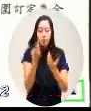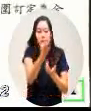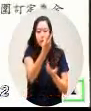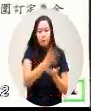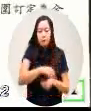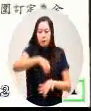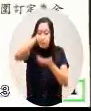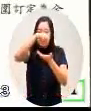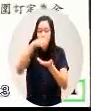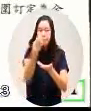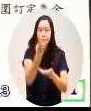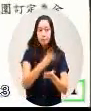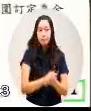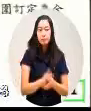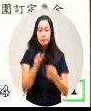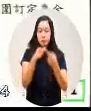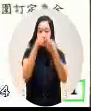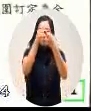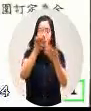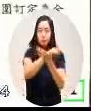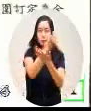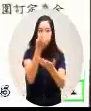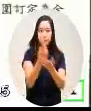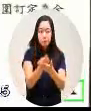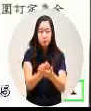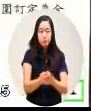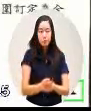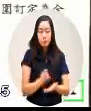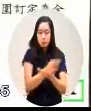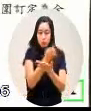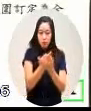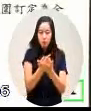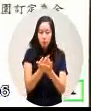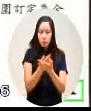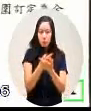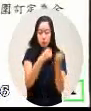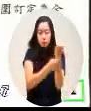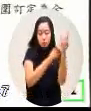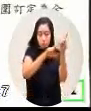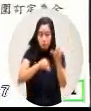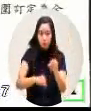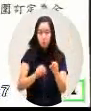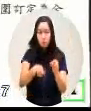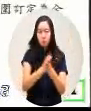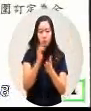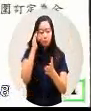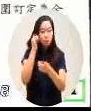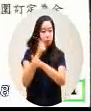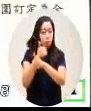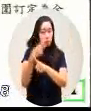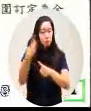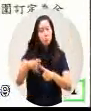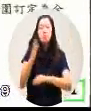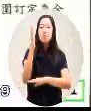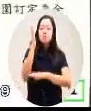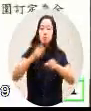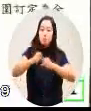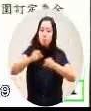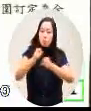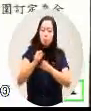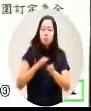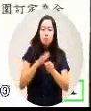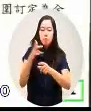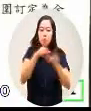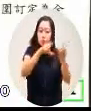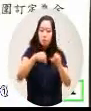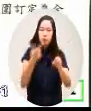啦哈，就讲按整体啦哈啊，依照现行财政的考量，甲政策的导引啦哈，应